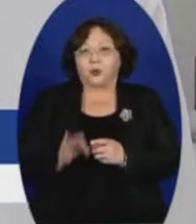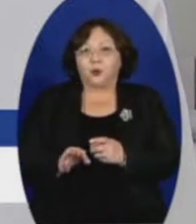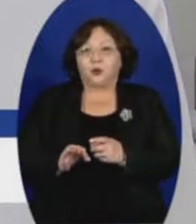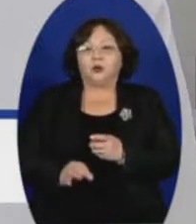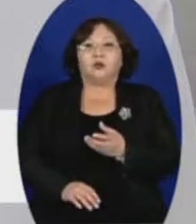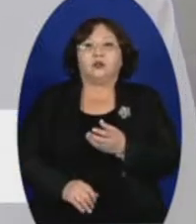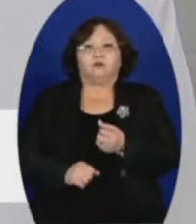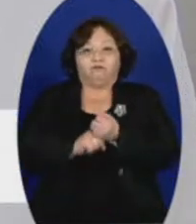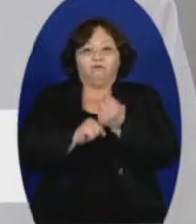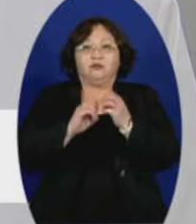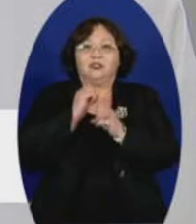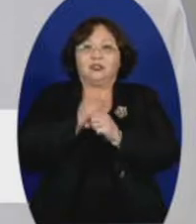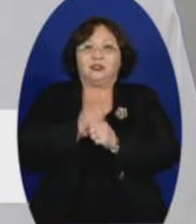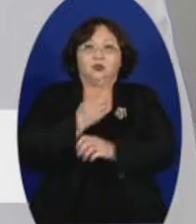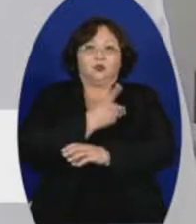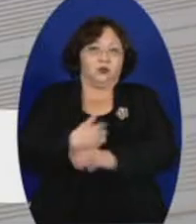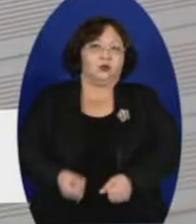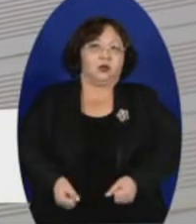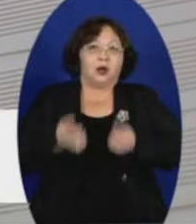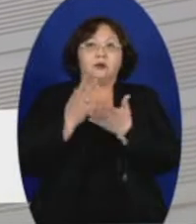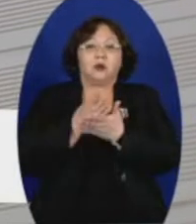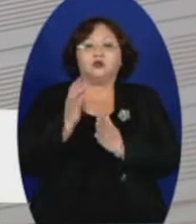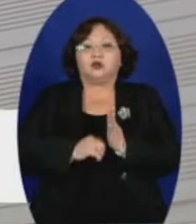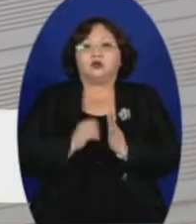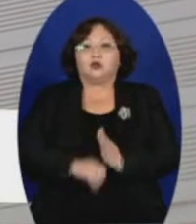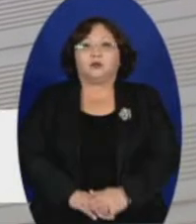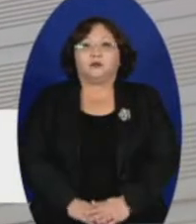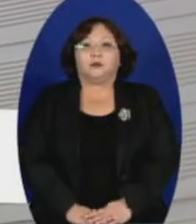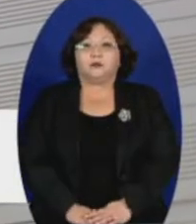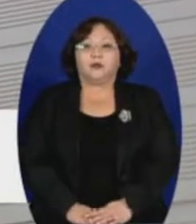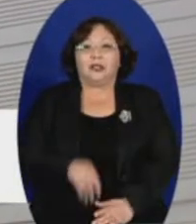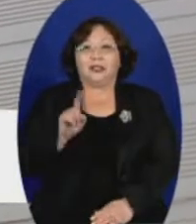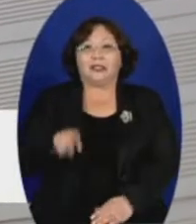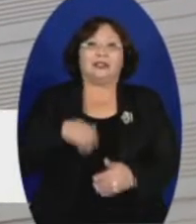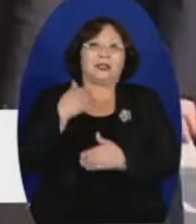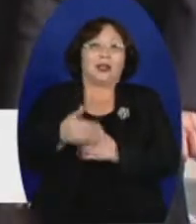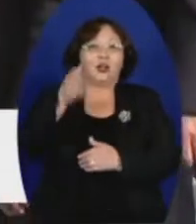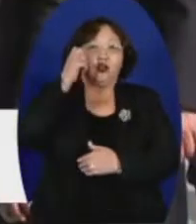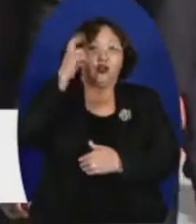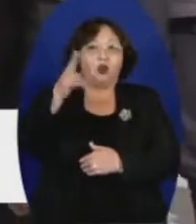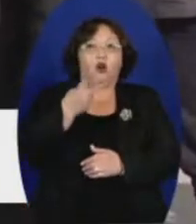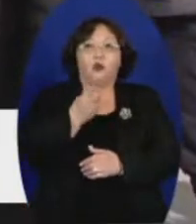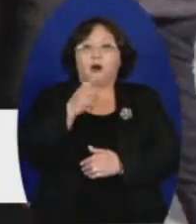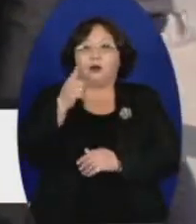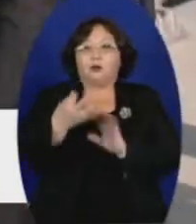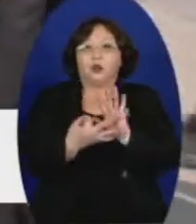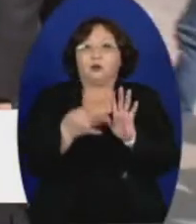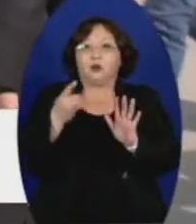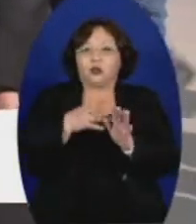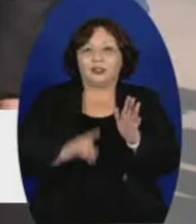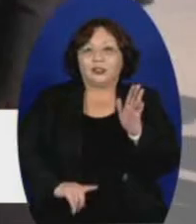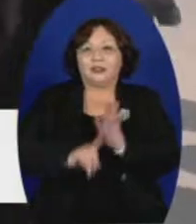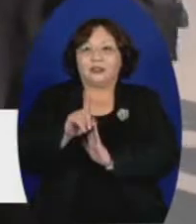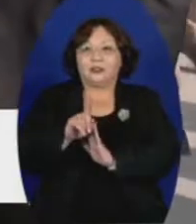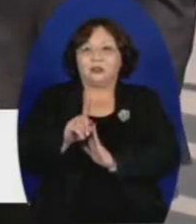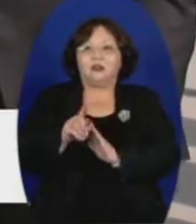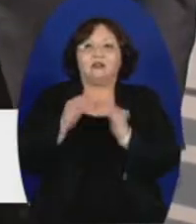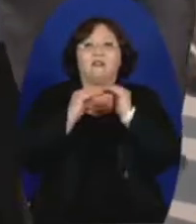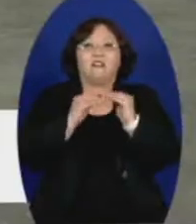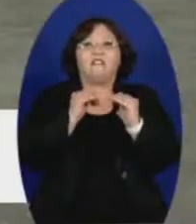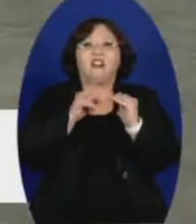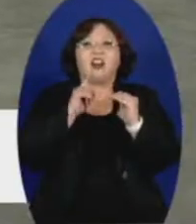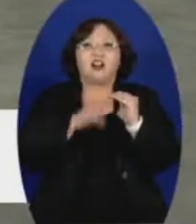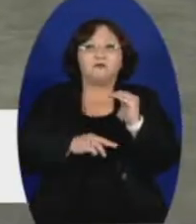хийгдж явж үр дүндээ гардаг. Үүний дараа ерөнхийлөгч 2018 оноос эрчимжсэн аж ахуйн